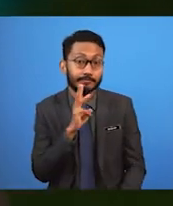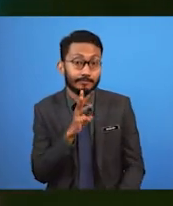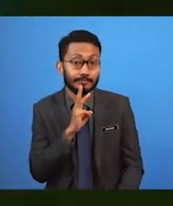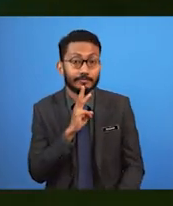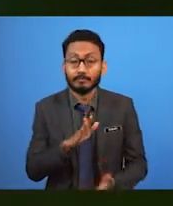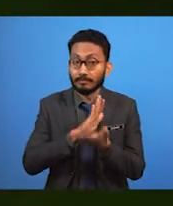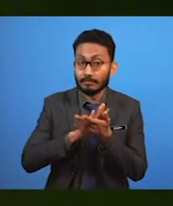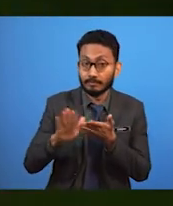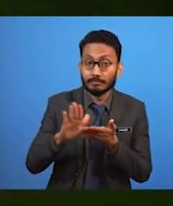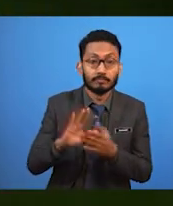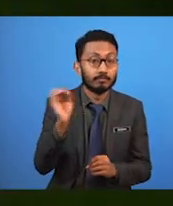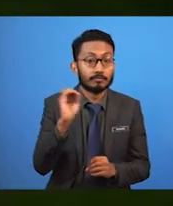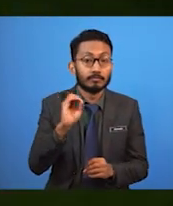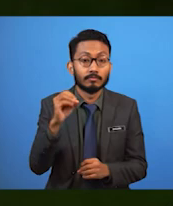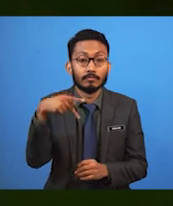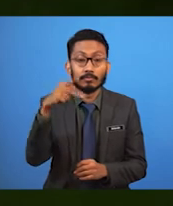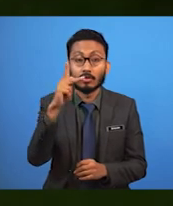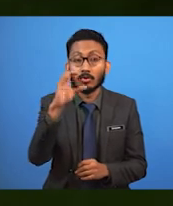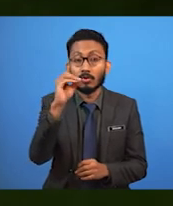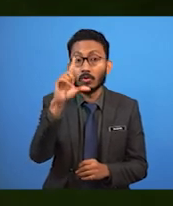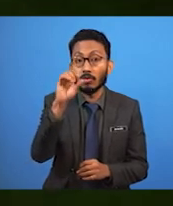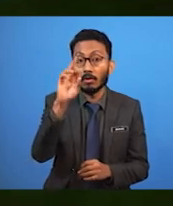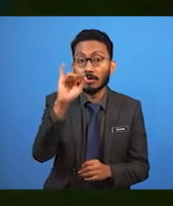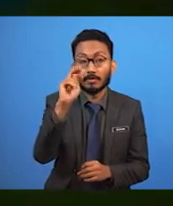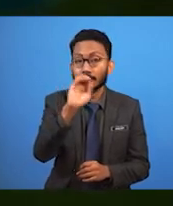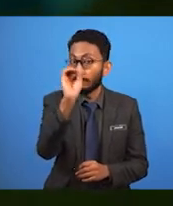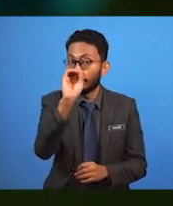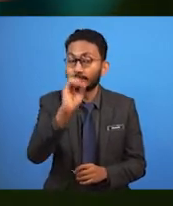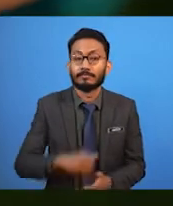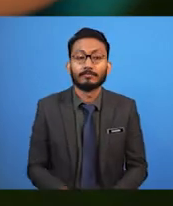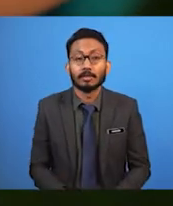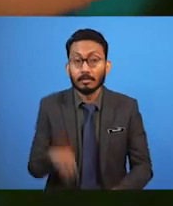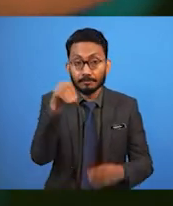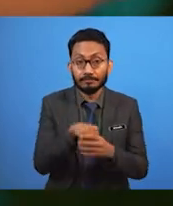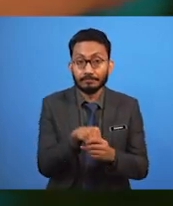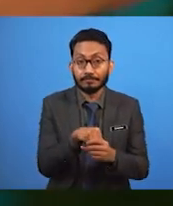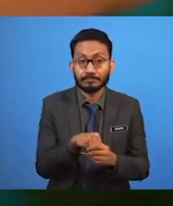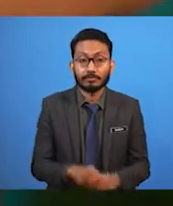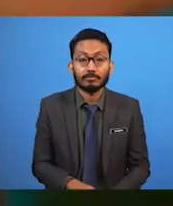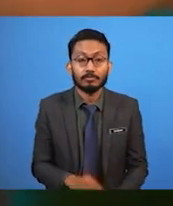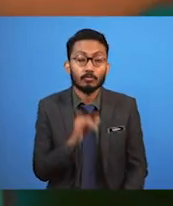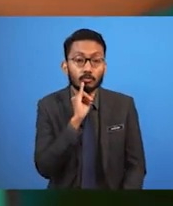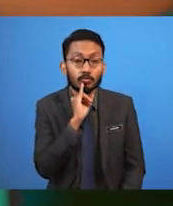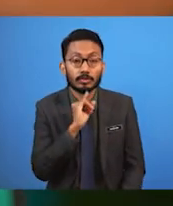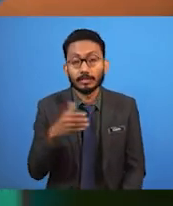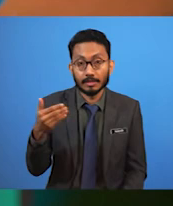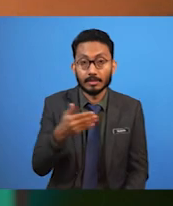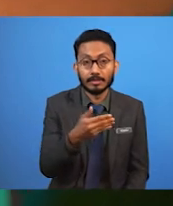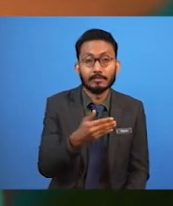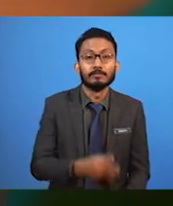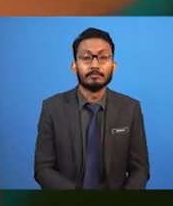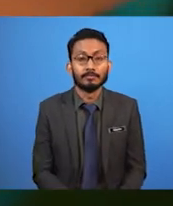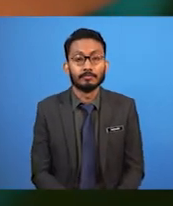tanpa klorin ke dalam tangki tenakan. Masukkan induk pemula Moina spesies. Selepas 4